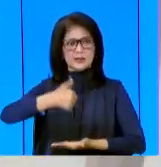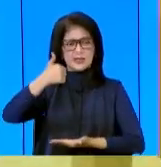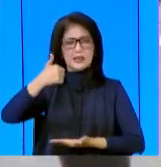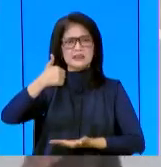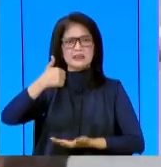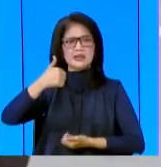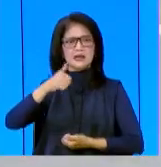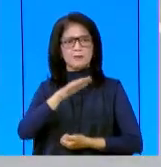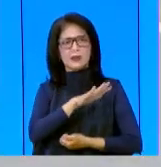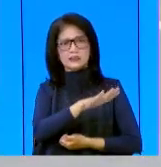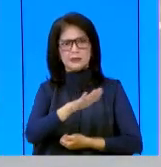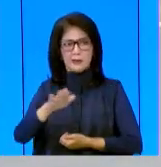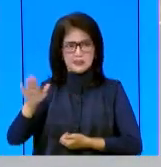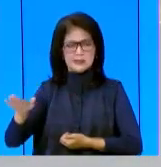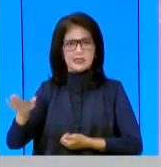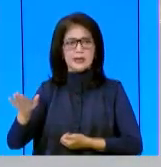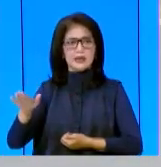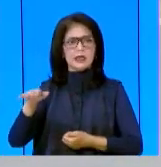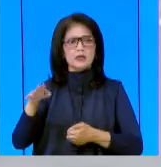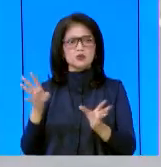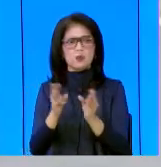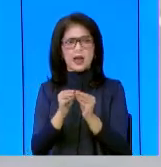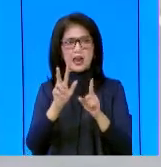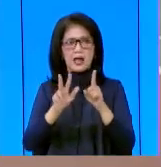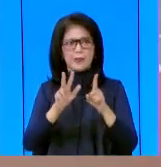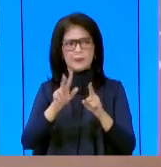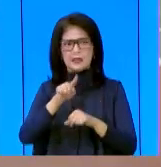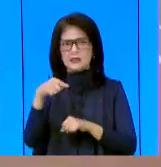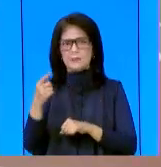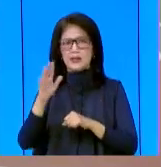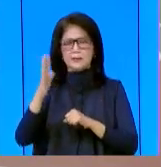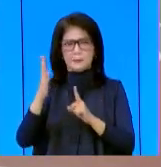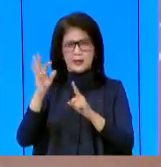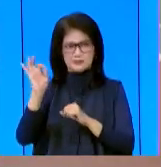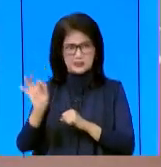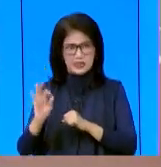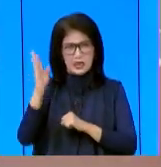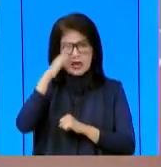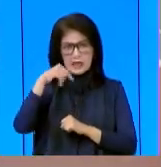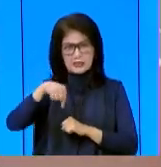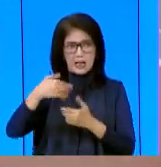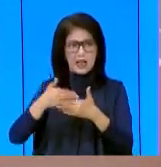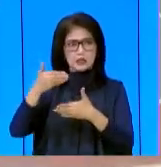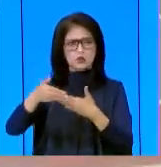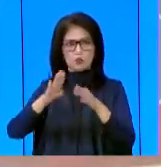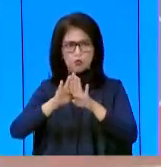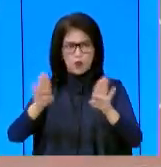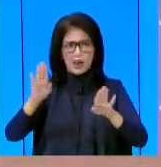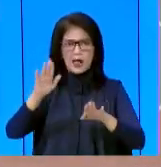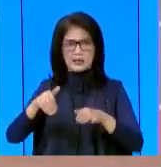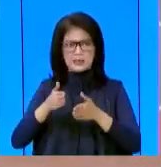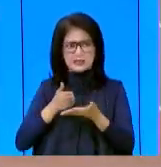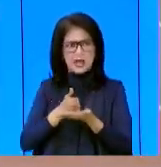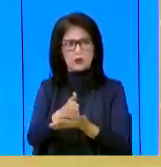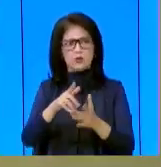non-akademik, masing-masing dengan kuota 18% dan 5%. Di hari berikutnya akan kembali dilanjutkan dengan jalur afirmasi